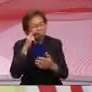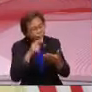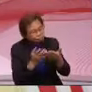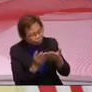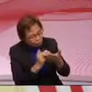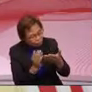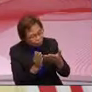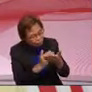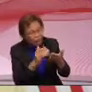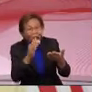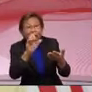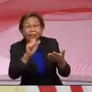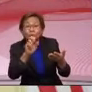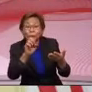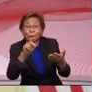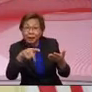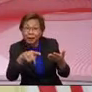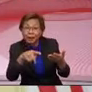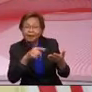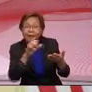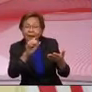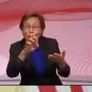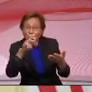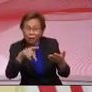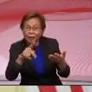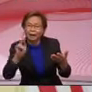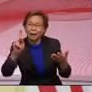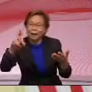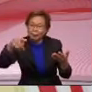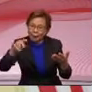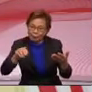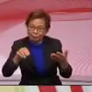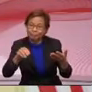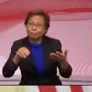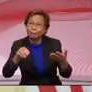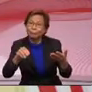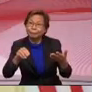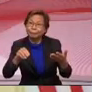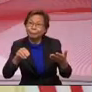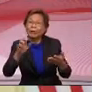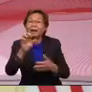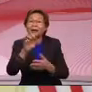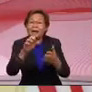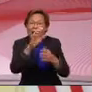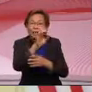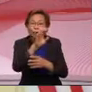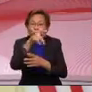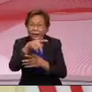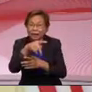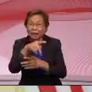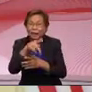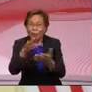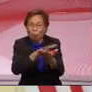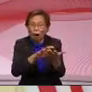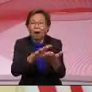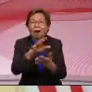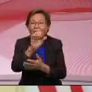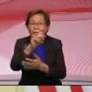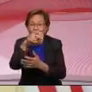kepada SOP yang dikeluarkan oleh Kementerian Pelajaran Malaysia yang SOP, dan SOP itu